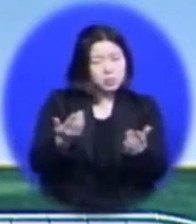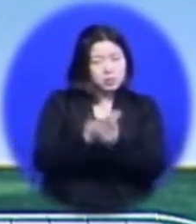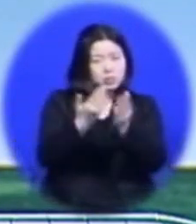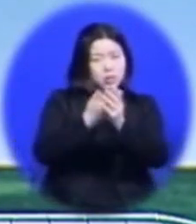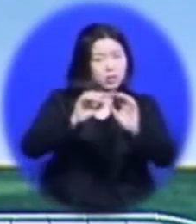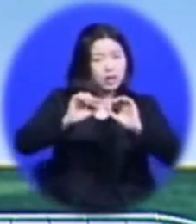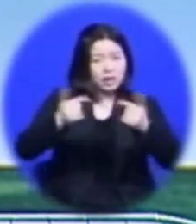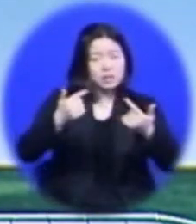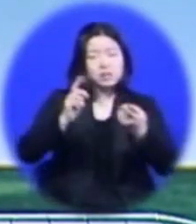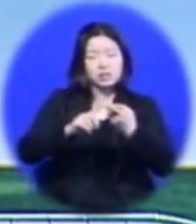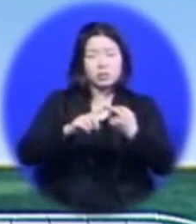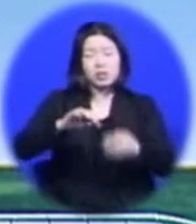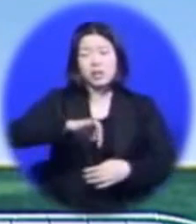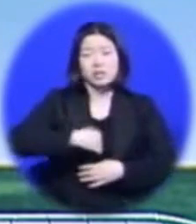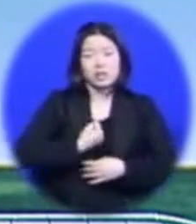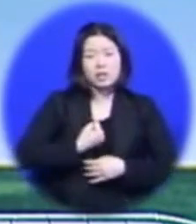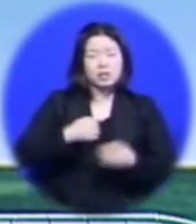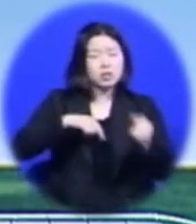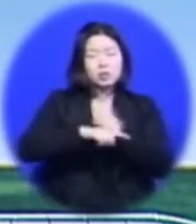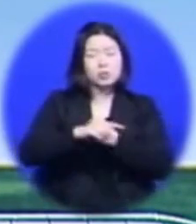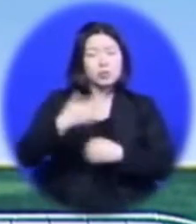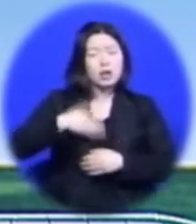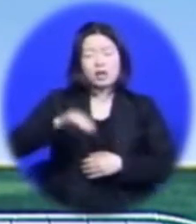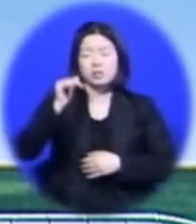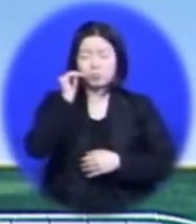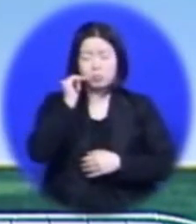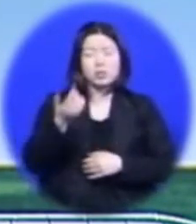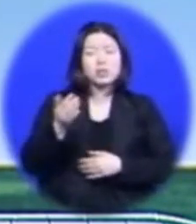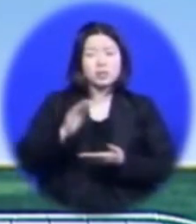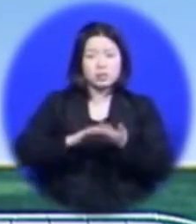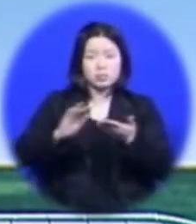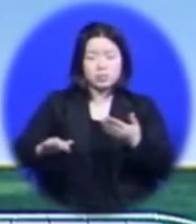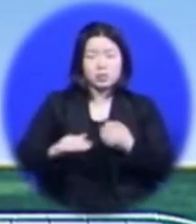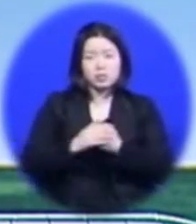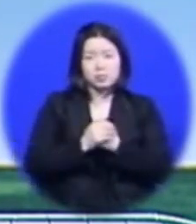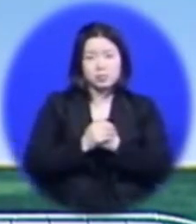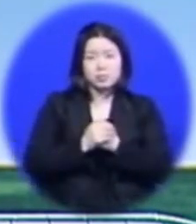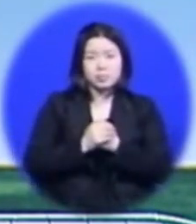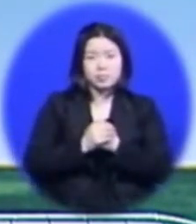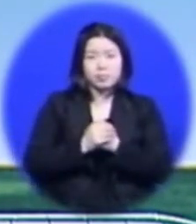아닌지 자기는 이유를 알 수가 없었대요.